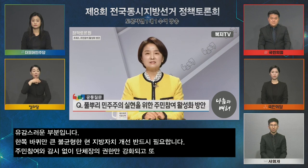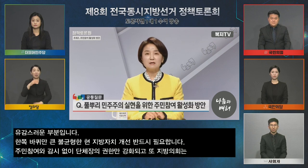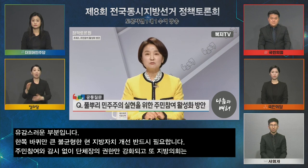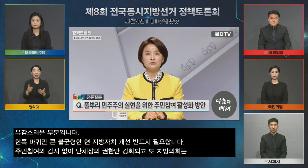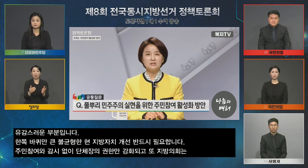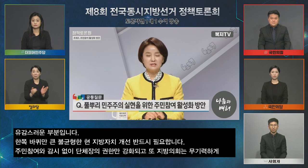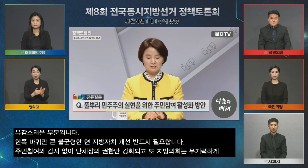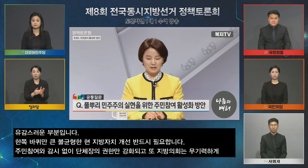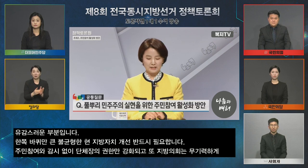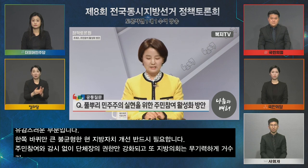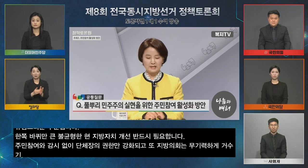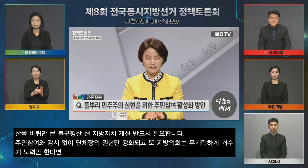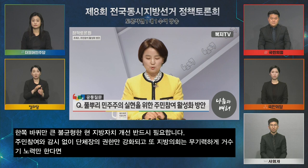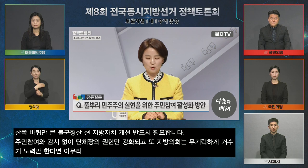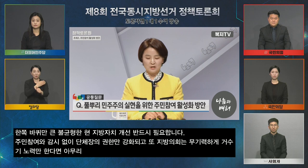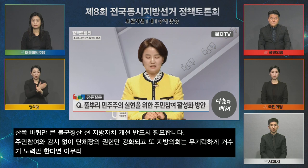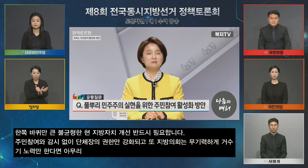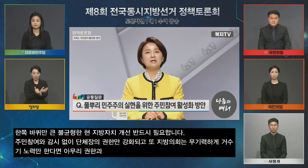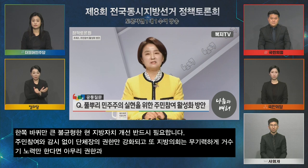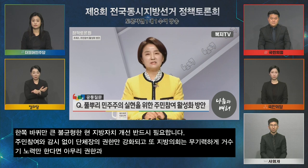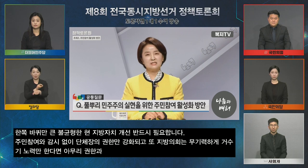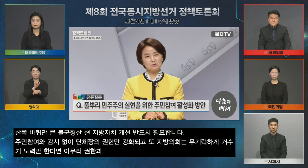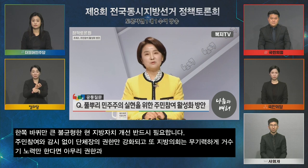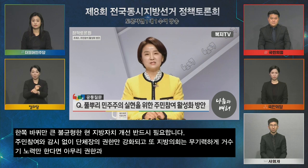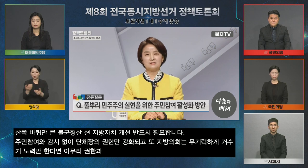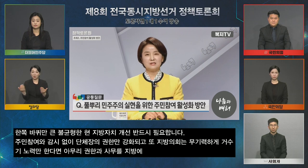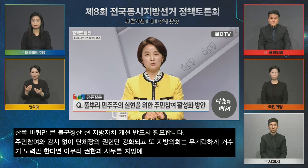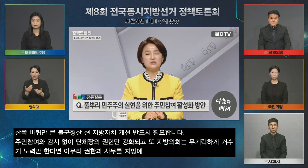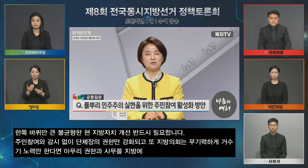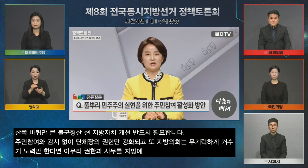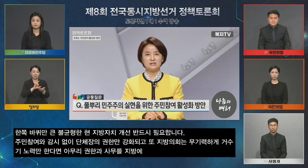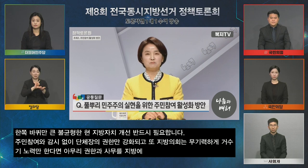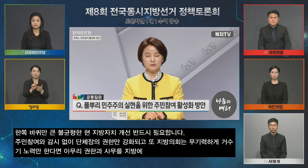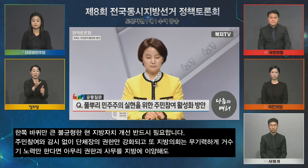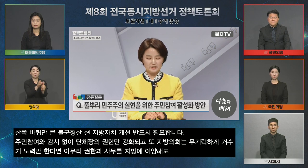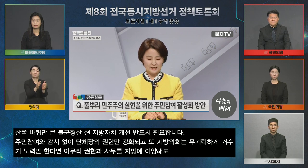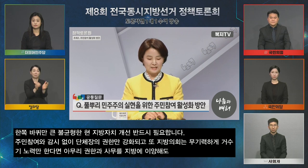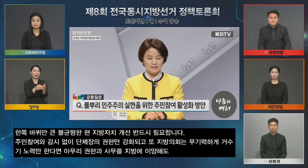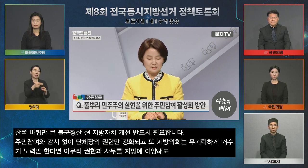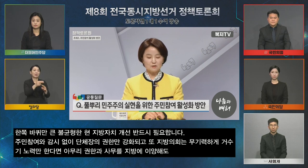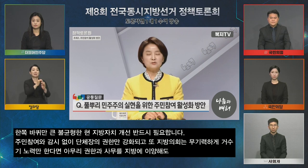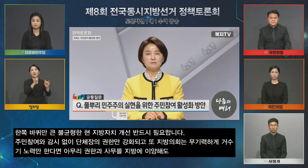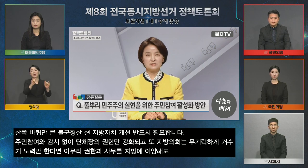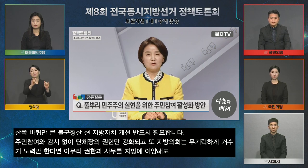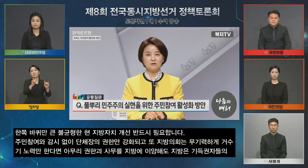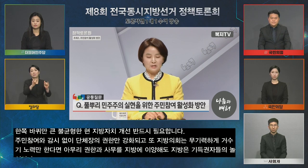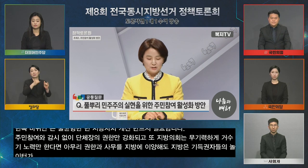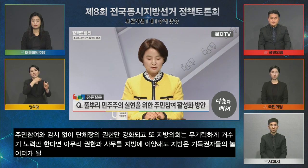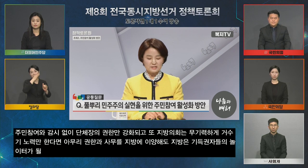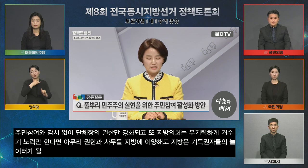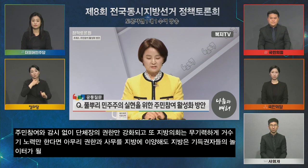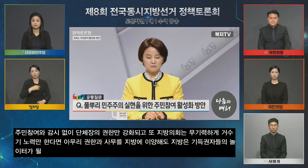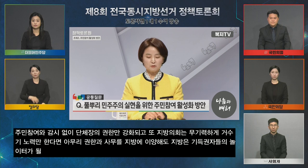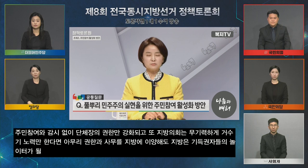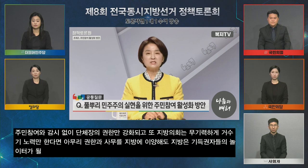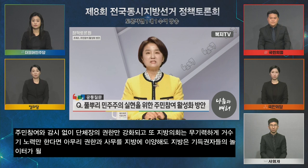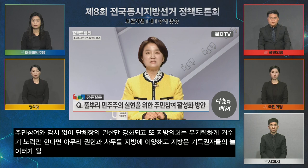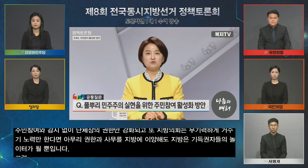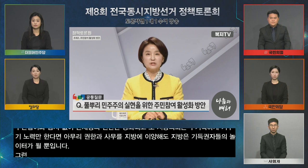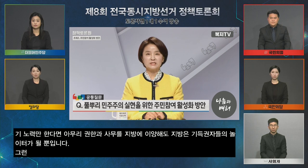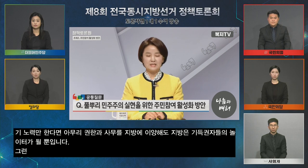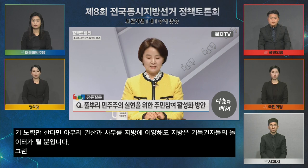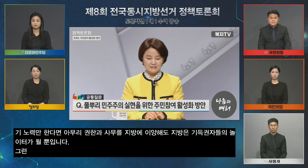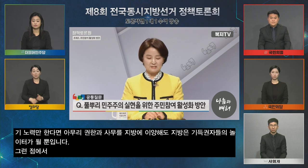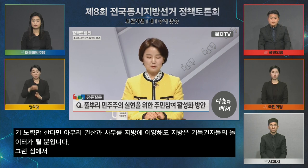권한과 사물을 지방에 이양해도 지방은 기득권자들의 놀이터가 될 뿐입니다. 그런 점에서 현재 시범